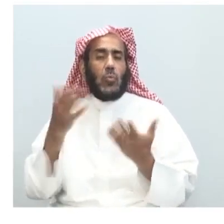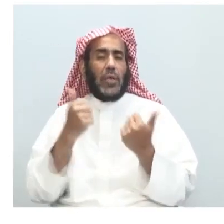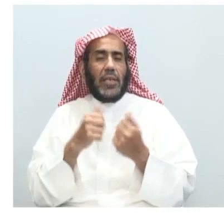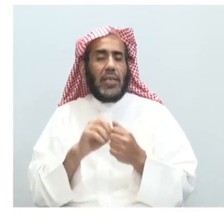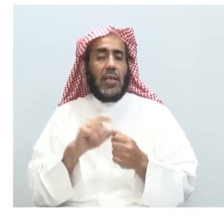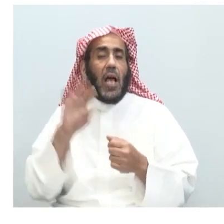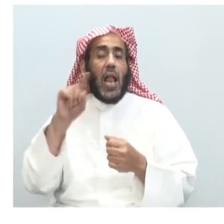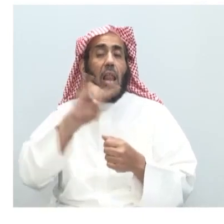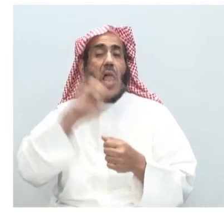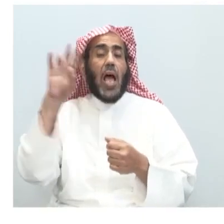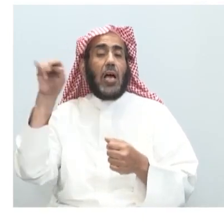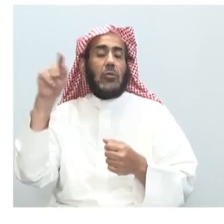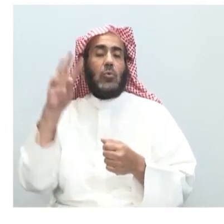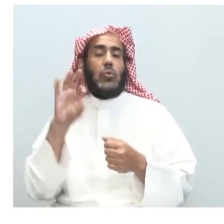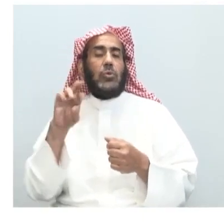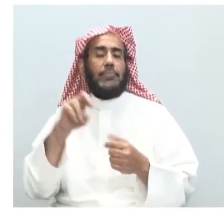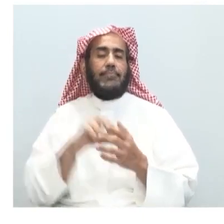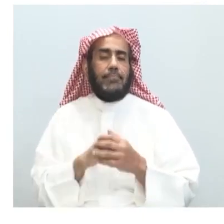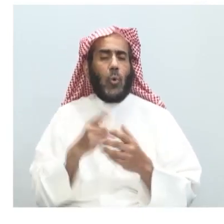اللاكتوز